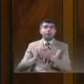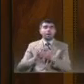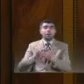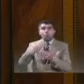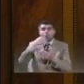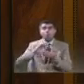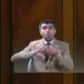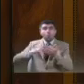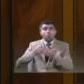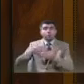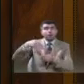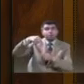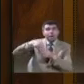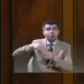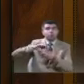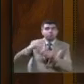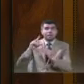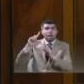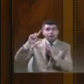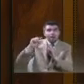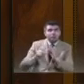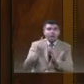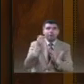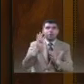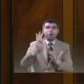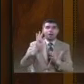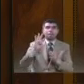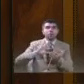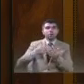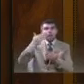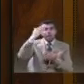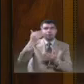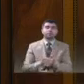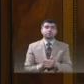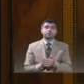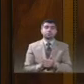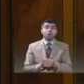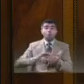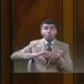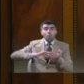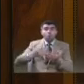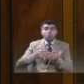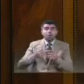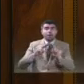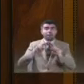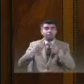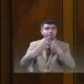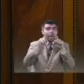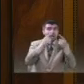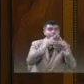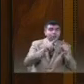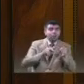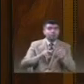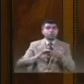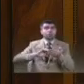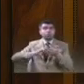تقلص الطاقة في الأشهر الأخيرة من سنة 2014 بشكل مهم. وعموما هذه النتائج الإيجابية جاءت